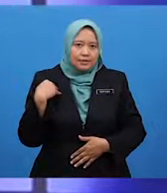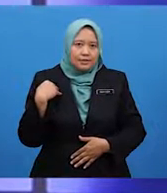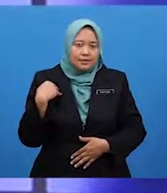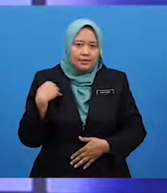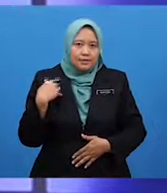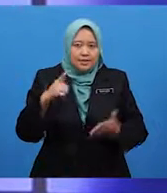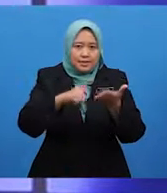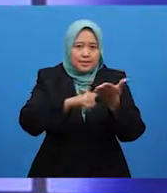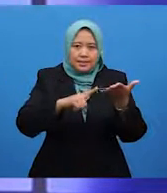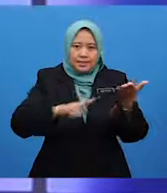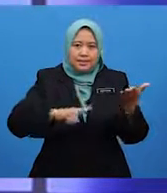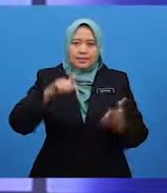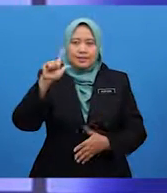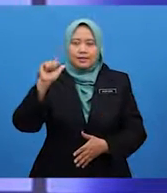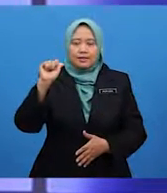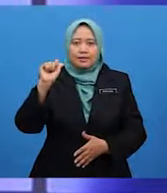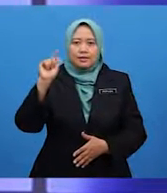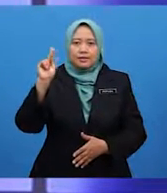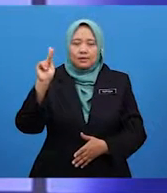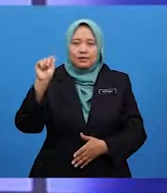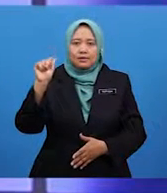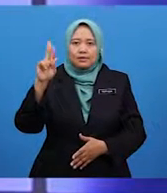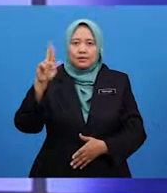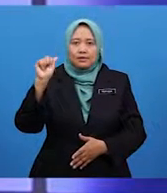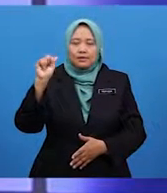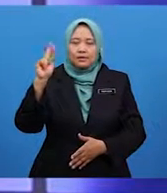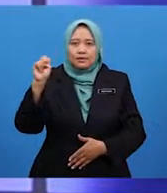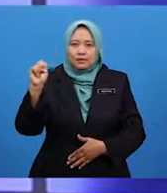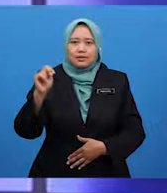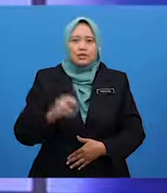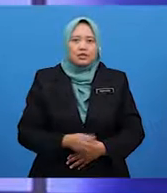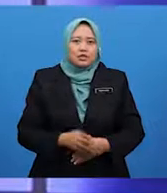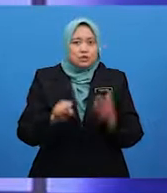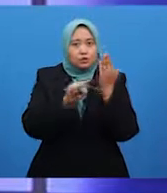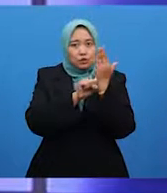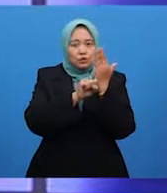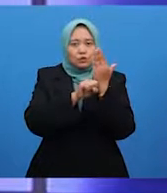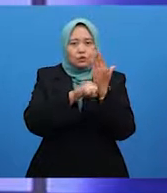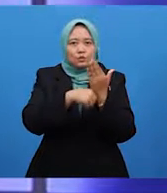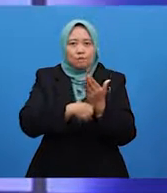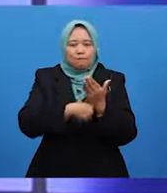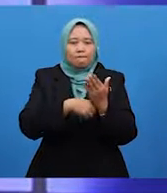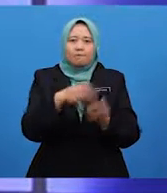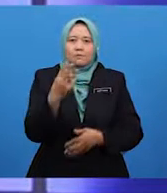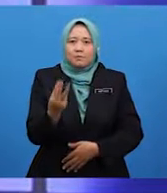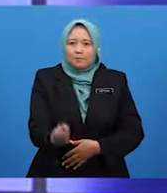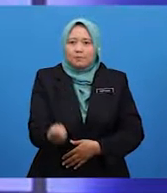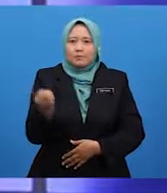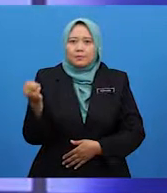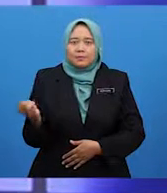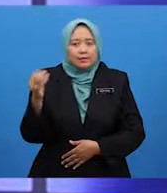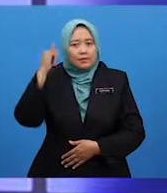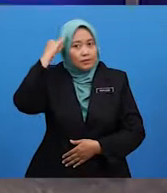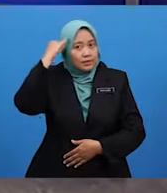betul. Agak-agak pelajar di rumah ataupun Cikgu Don sendiri tahu tak apa itu maksud sumber idea?